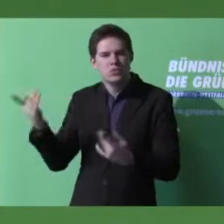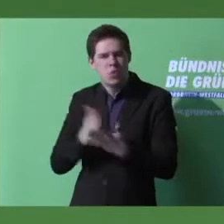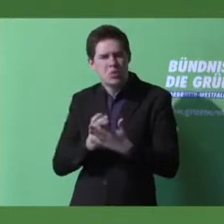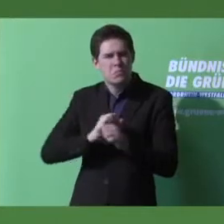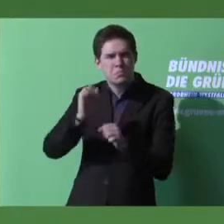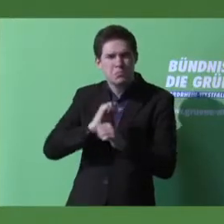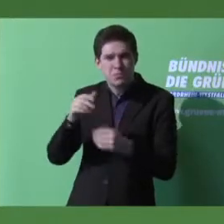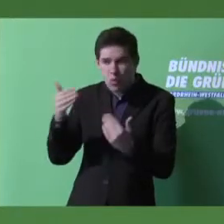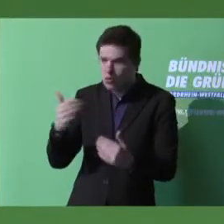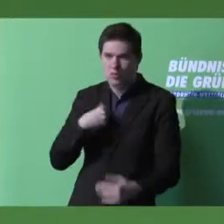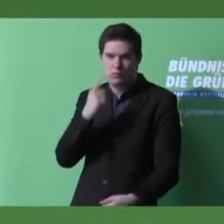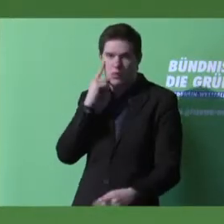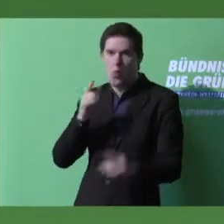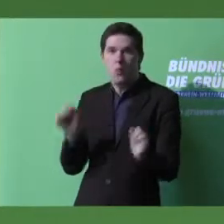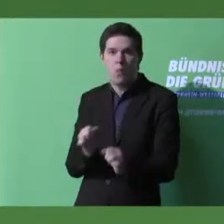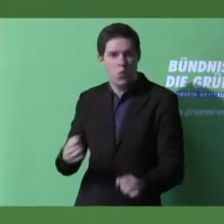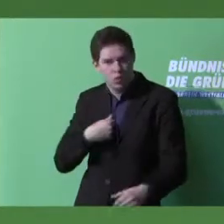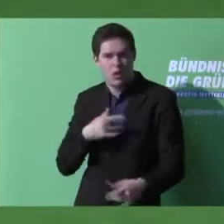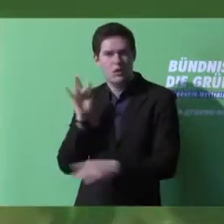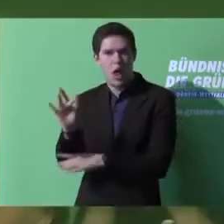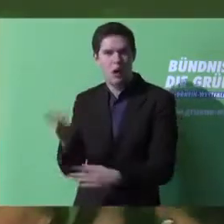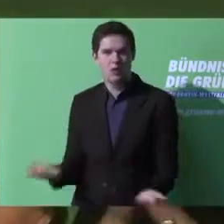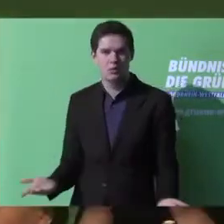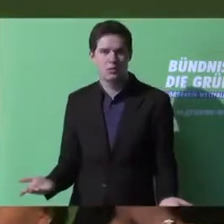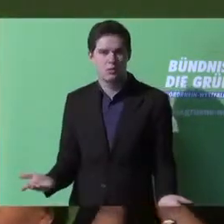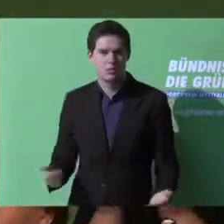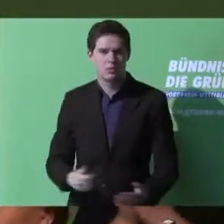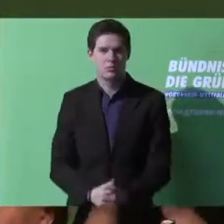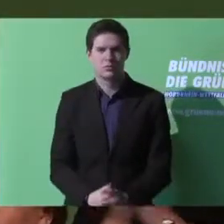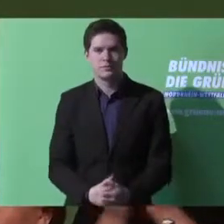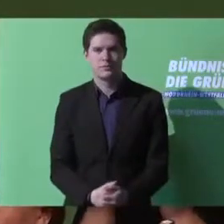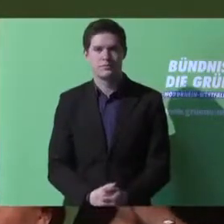nicht. Die Wahrheit ist,